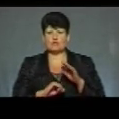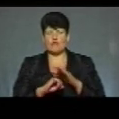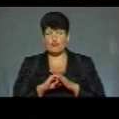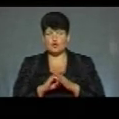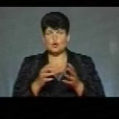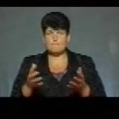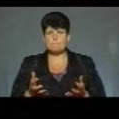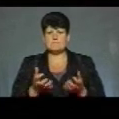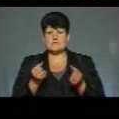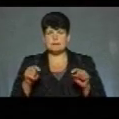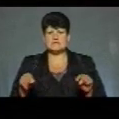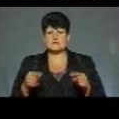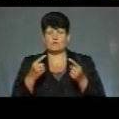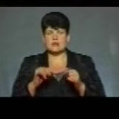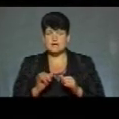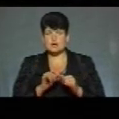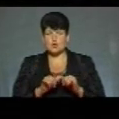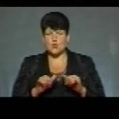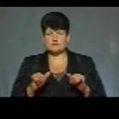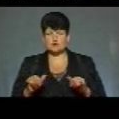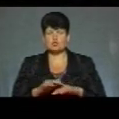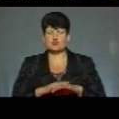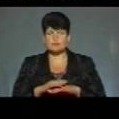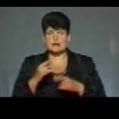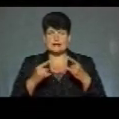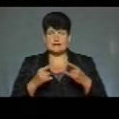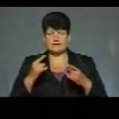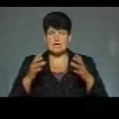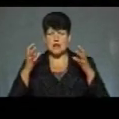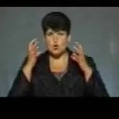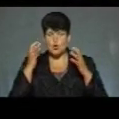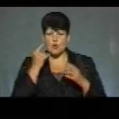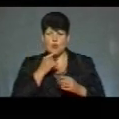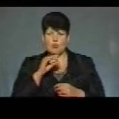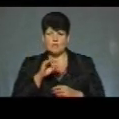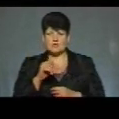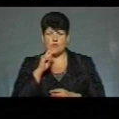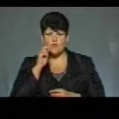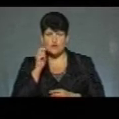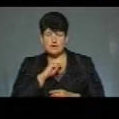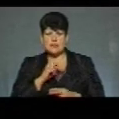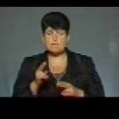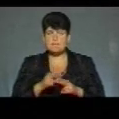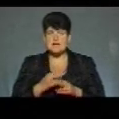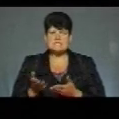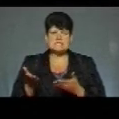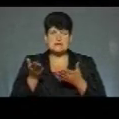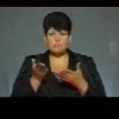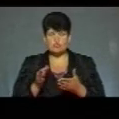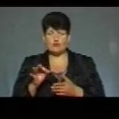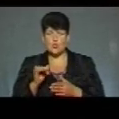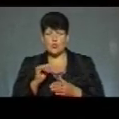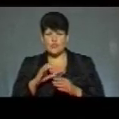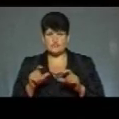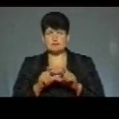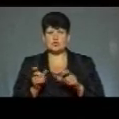під підтримки створення та розвитку суспільного телебачення і радіомовлення в Україні. Без запрошення в офіс суспільного мовника